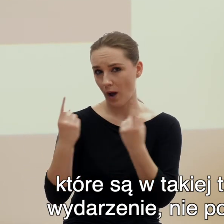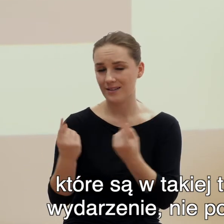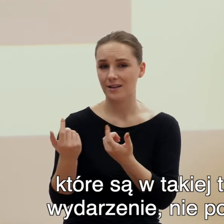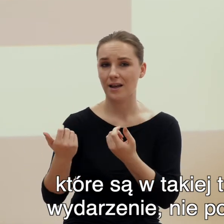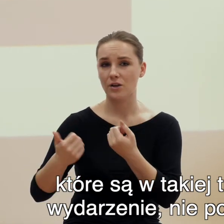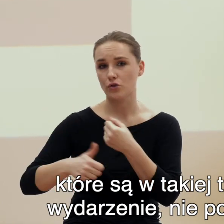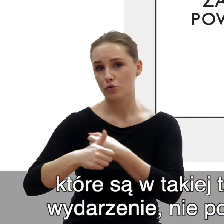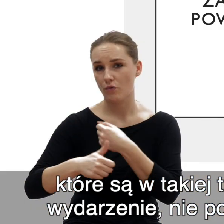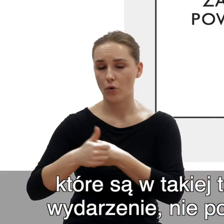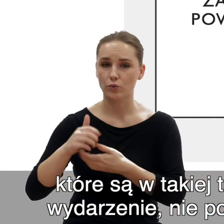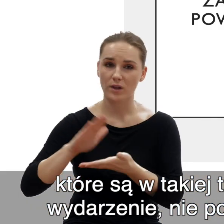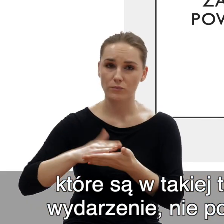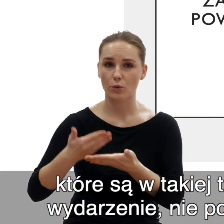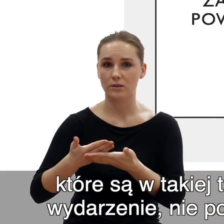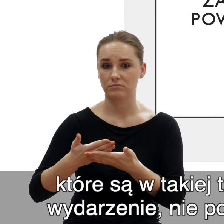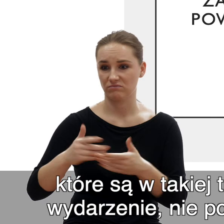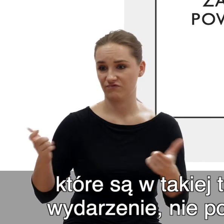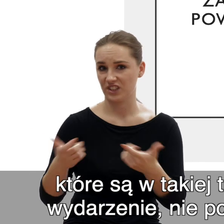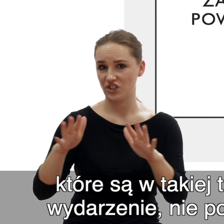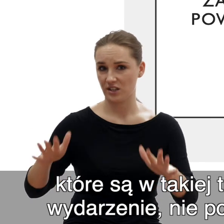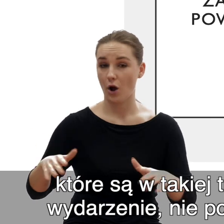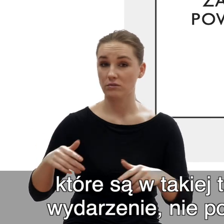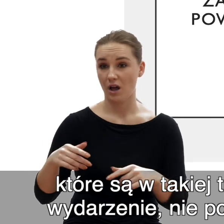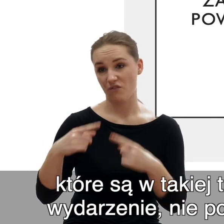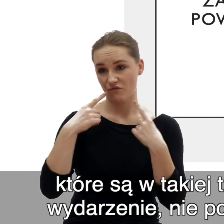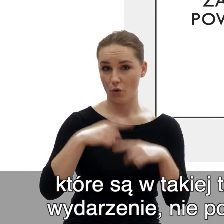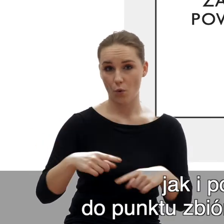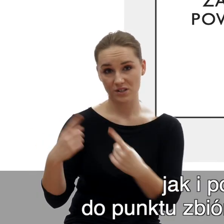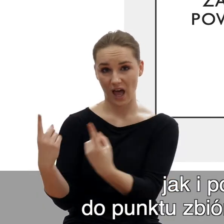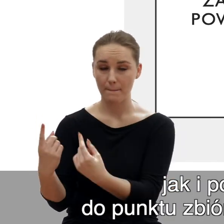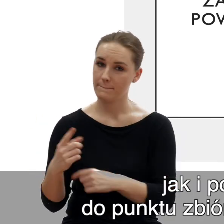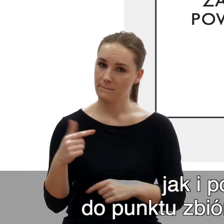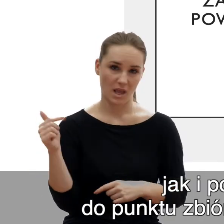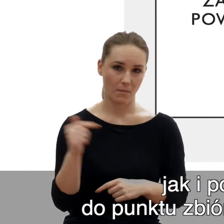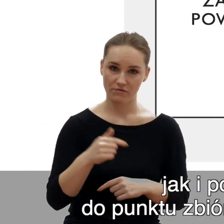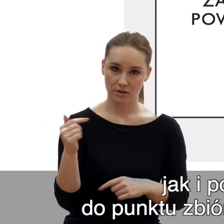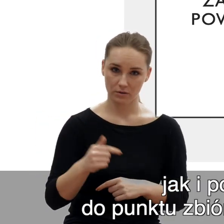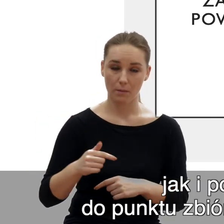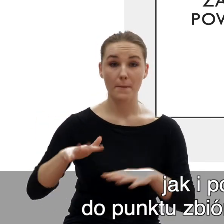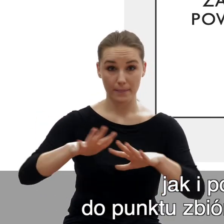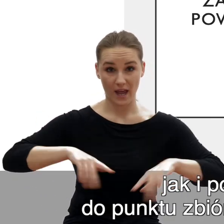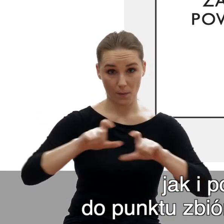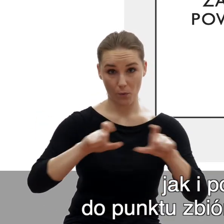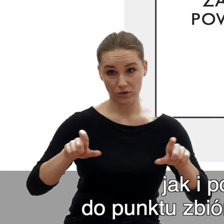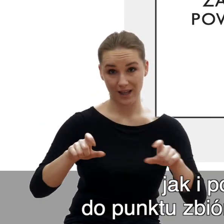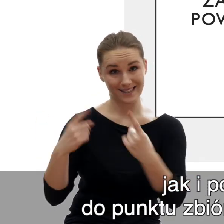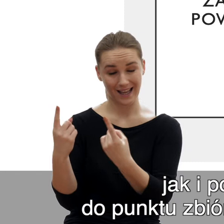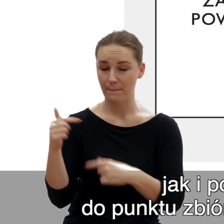dziejące się wydarzenie, nie powinien zostać sam. Zarówno na terenie obiektu, jak i po wyjściu do miejsca bezpiecznego,